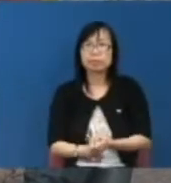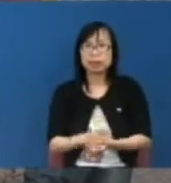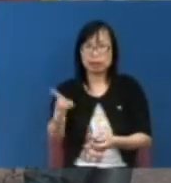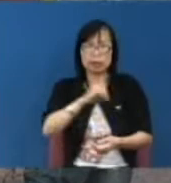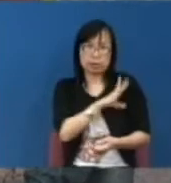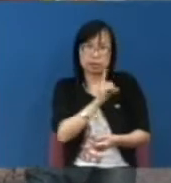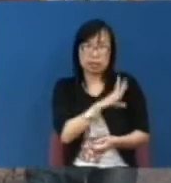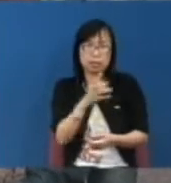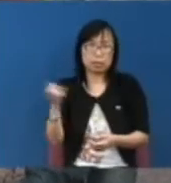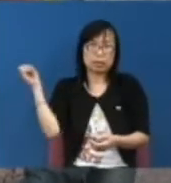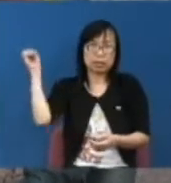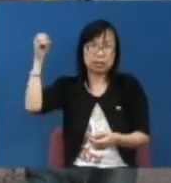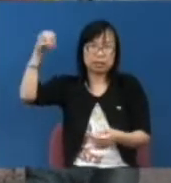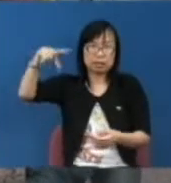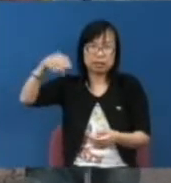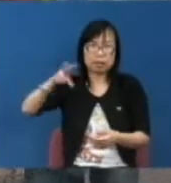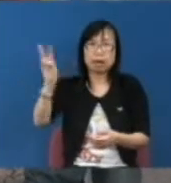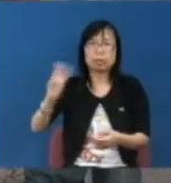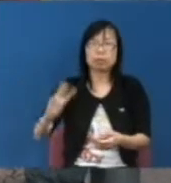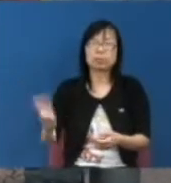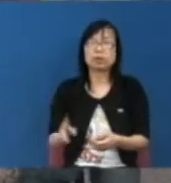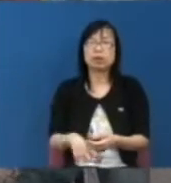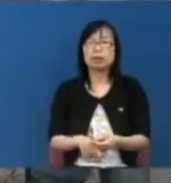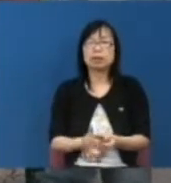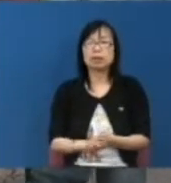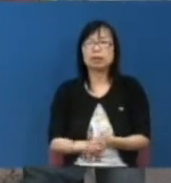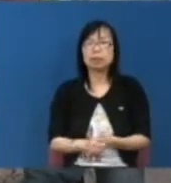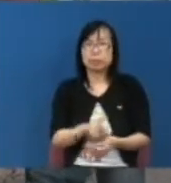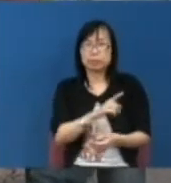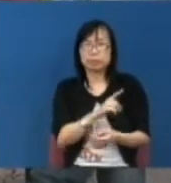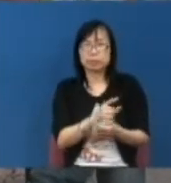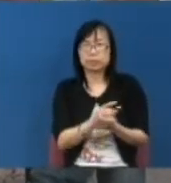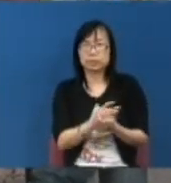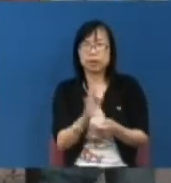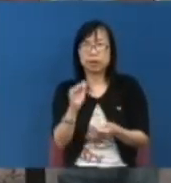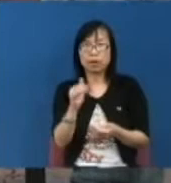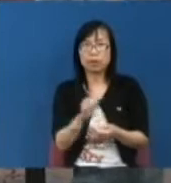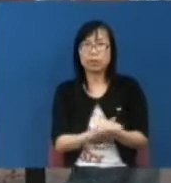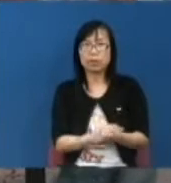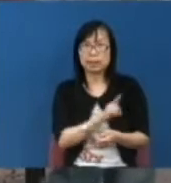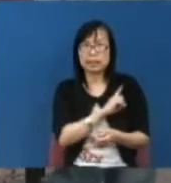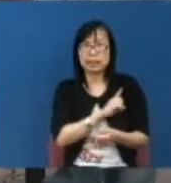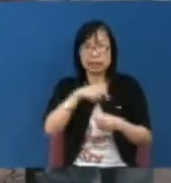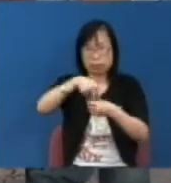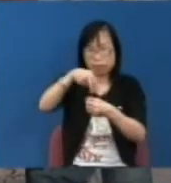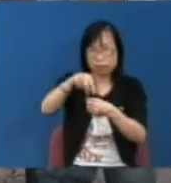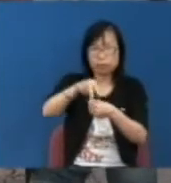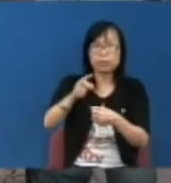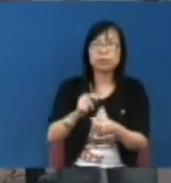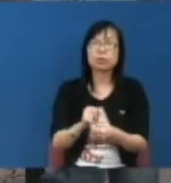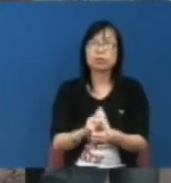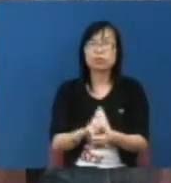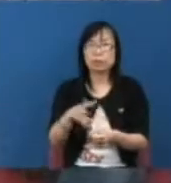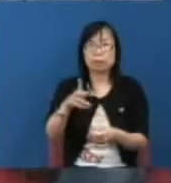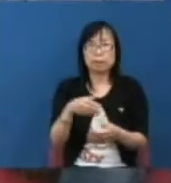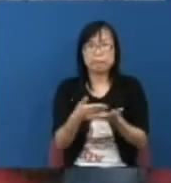水系統，即係補充頭先阿蒲職講嗰個問題。咁佢本身都可以on and off 自己可以養住佢。根本其實對於用